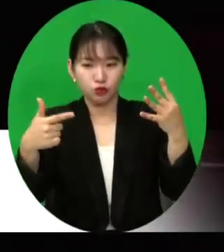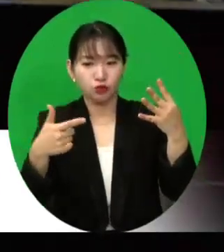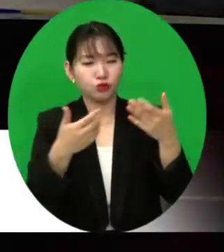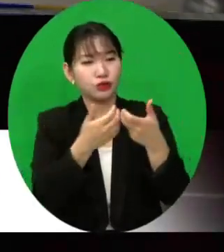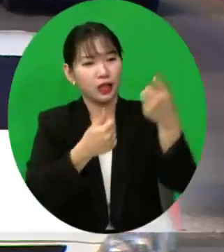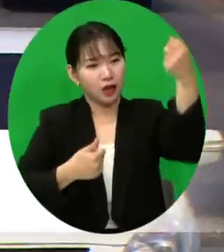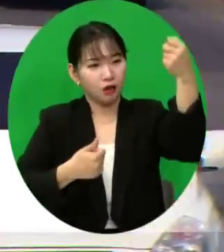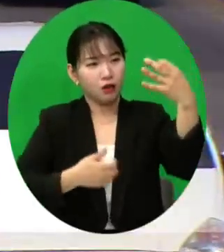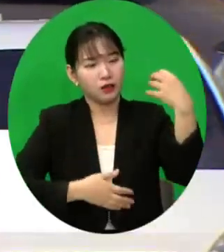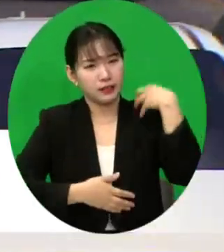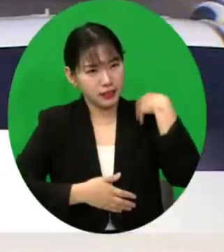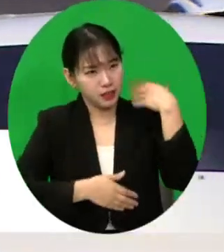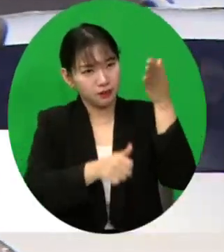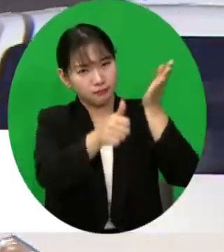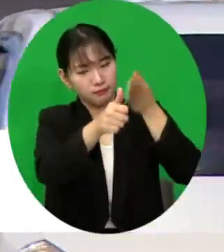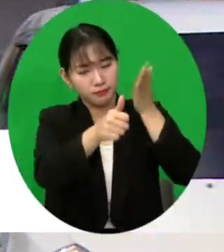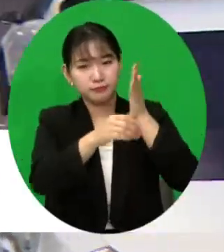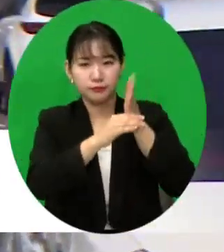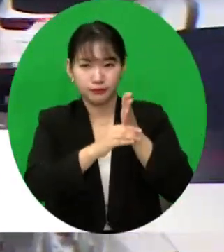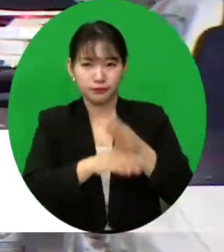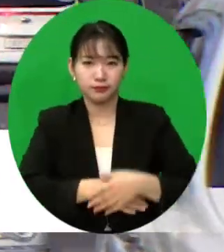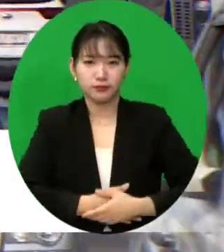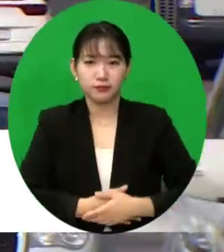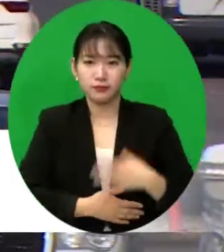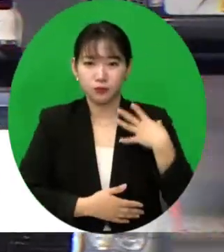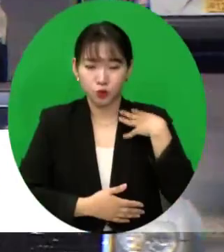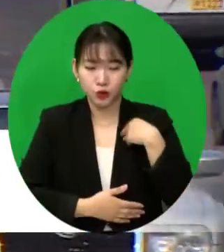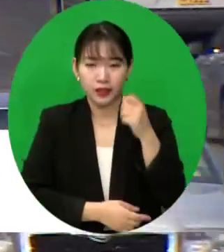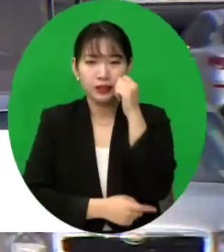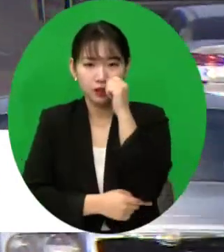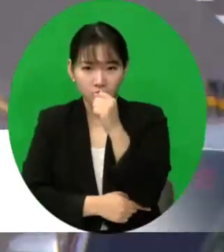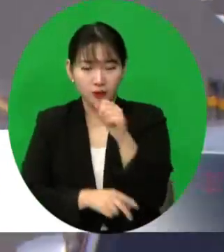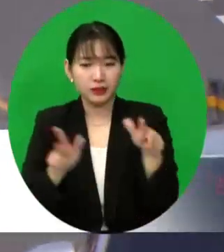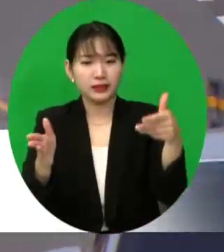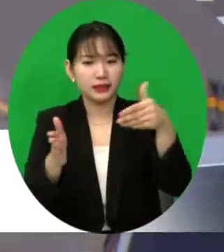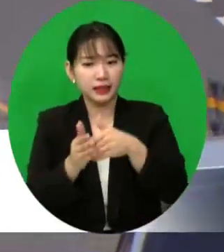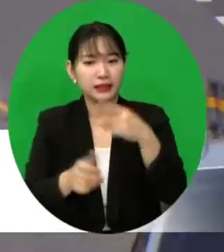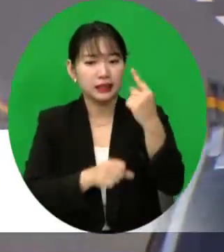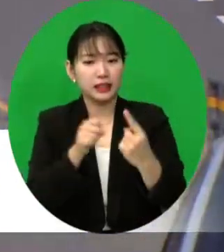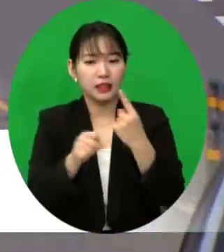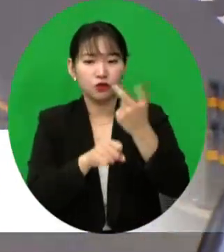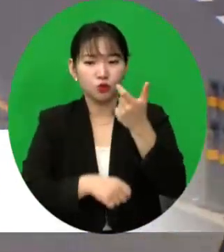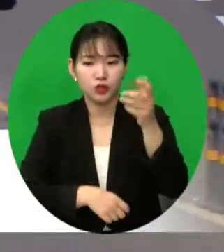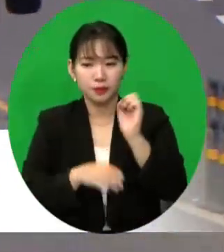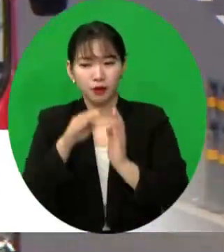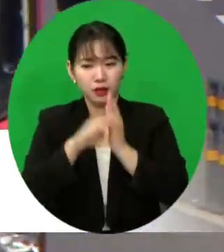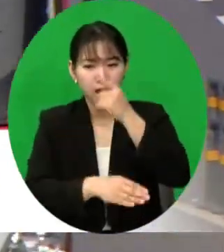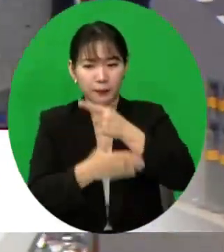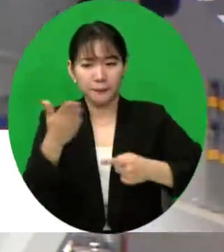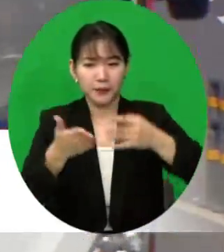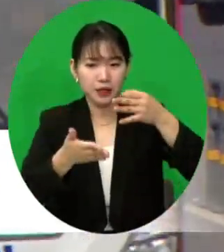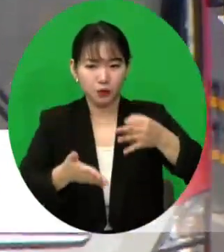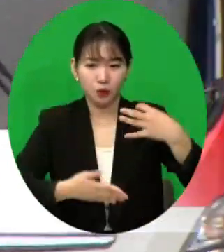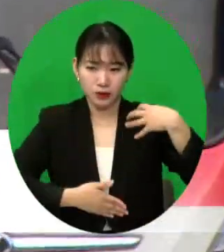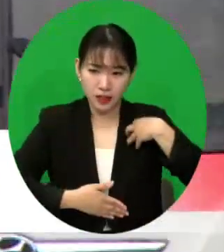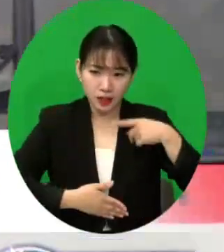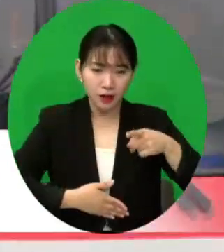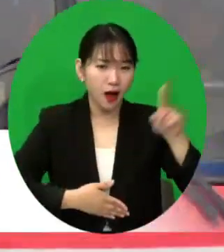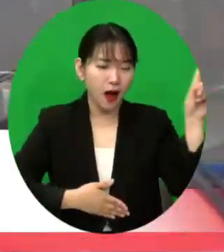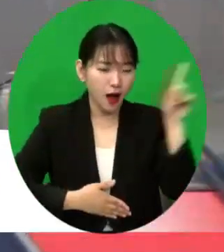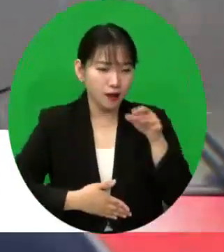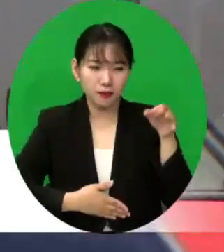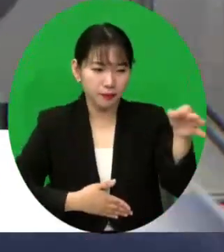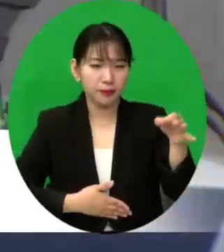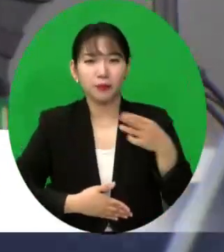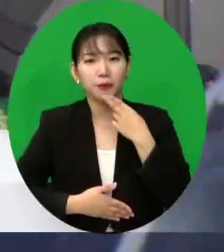비율로 분담해 줄 것을 요구하고 있습니다. 무안군과 영암군은 그동안 한 해 60억 원이 넘는 손실 분담금을 전혀